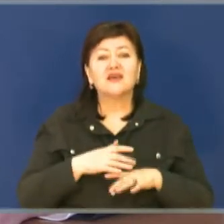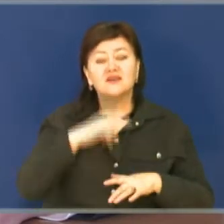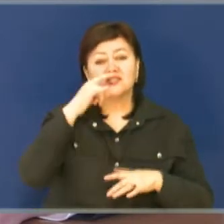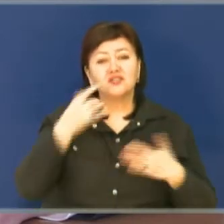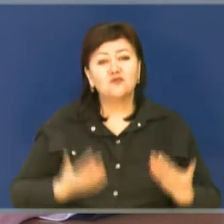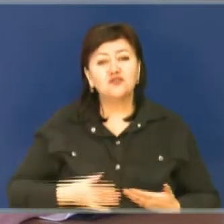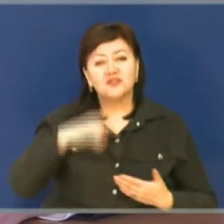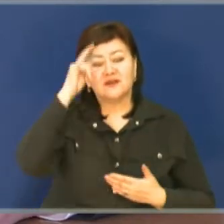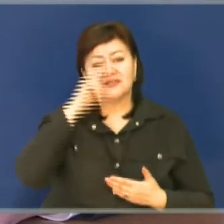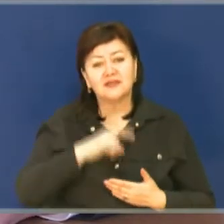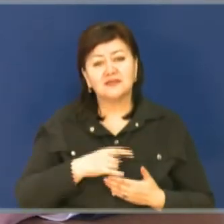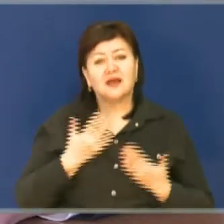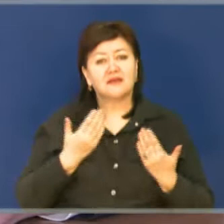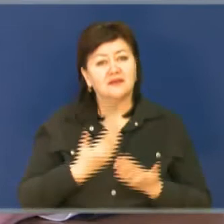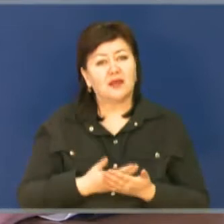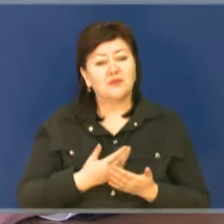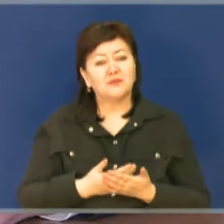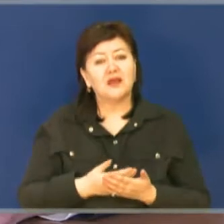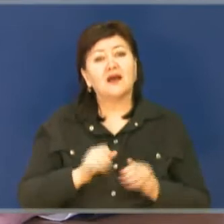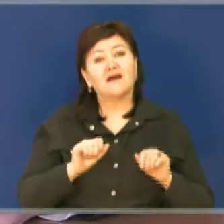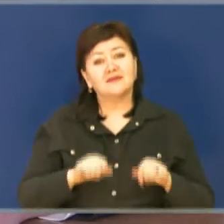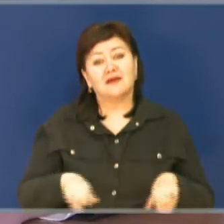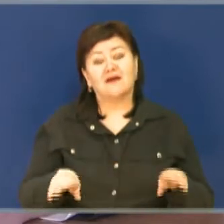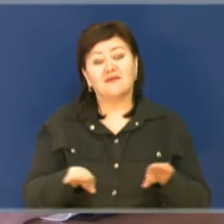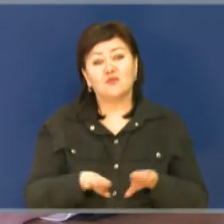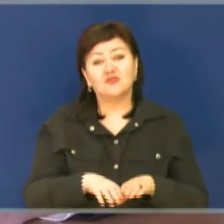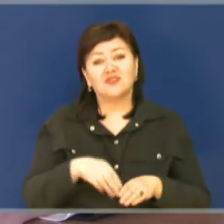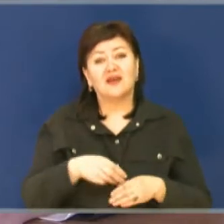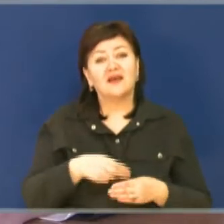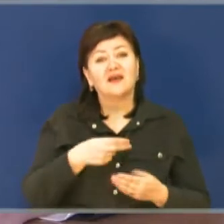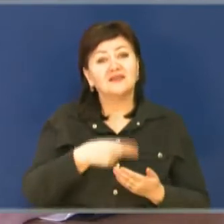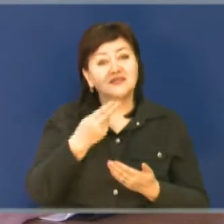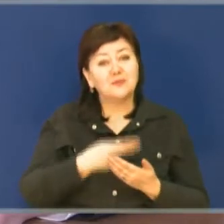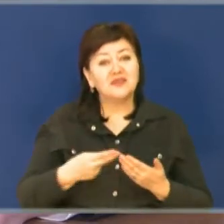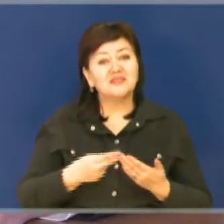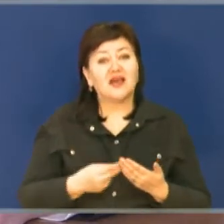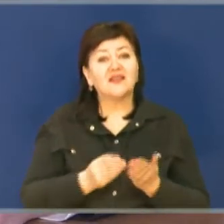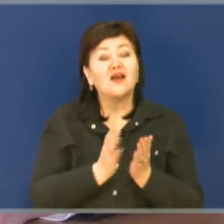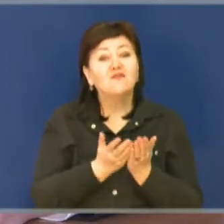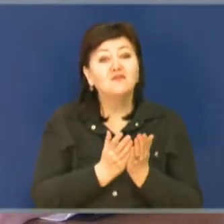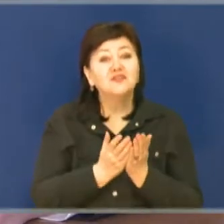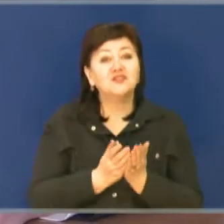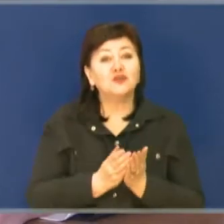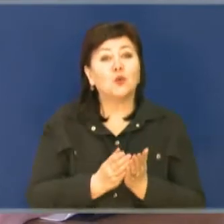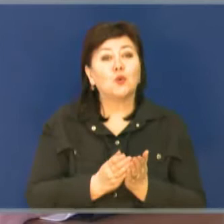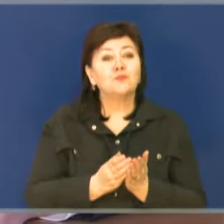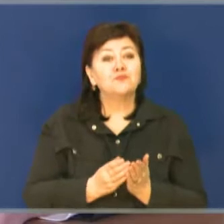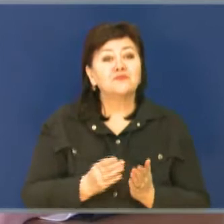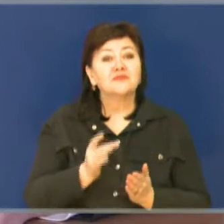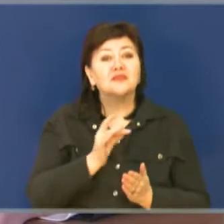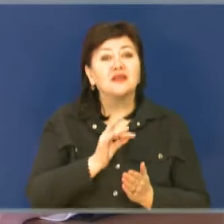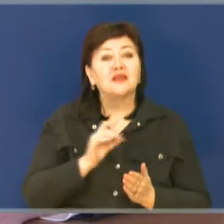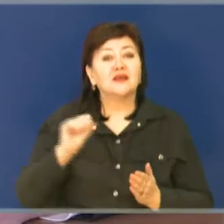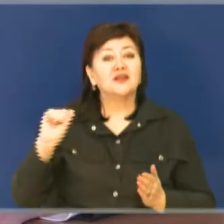безусловно, ну, на уровне, наверное, книги рекордов Гиннесса, такое количество национальностей, проживающих в нашей стране, и